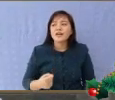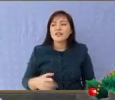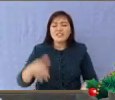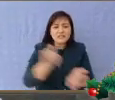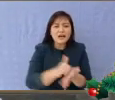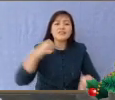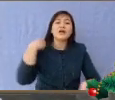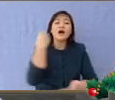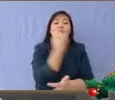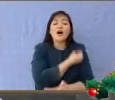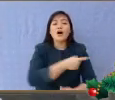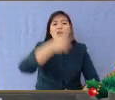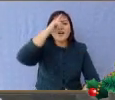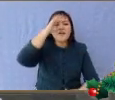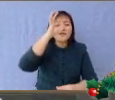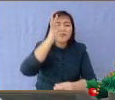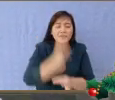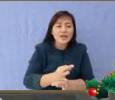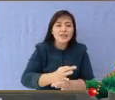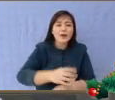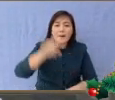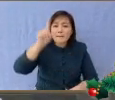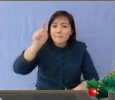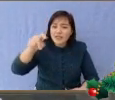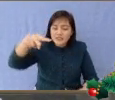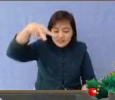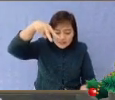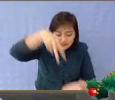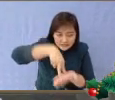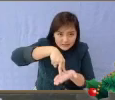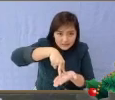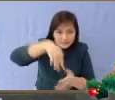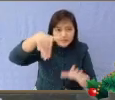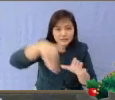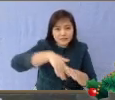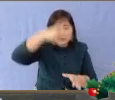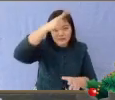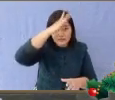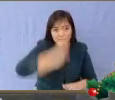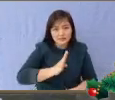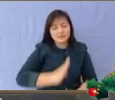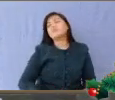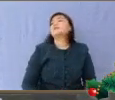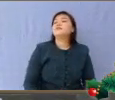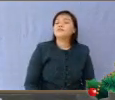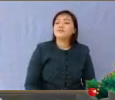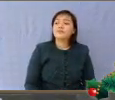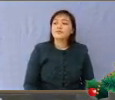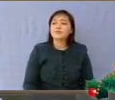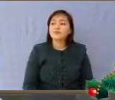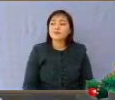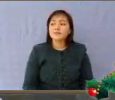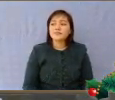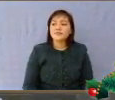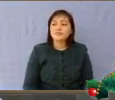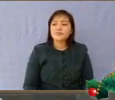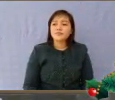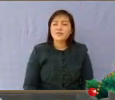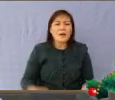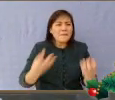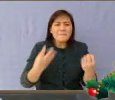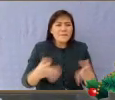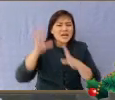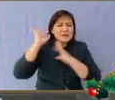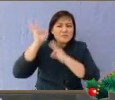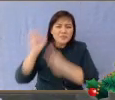Mga kapatid, my goodness, ang salitang pananampalataya sa loob ng simbahang ito ay gasgas na. Pero nakakalungkot, yung